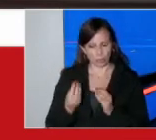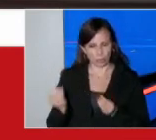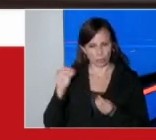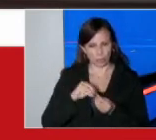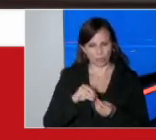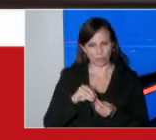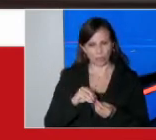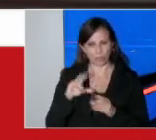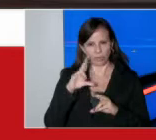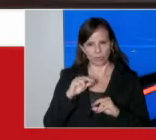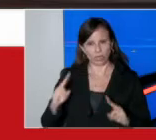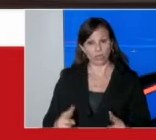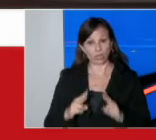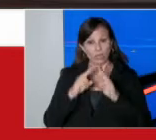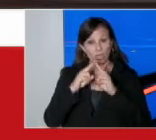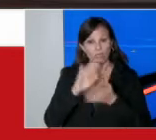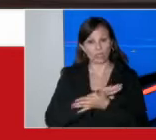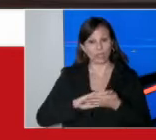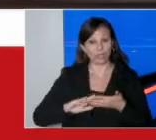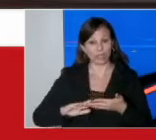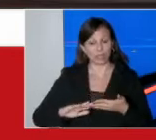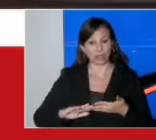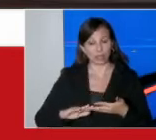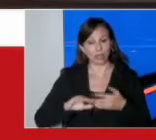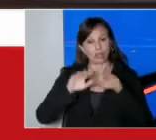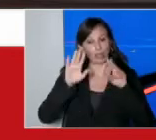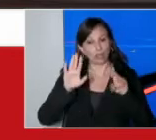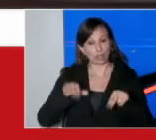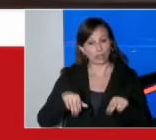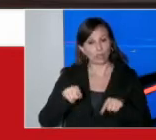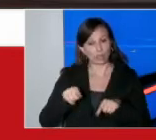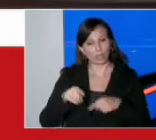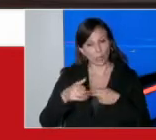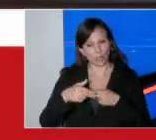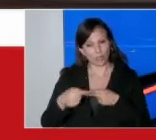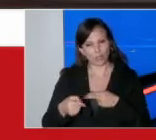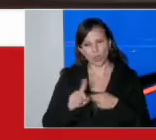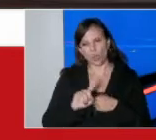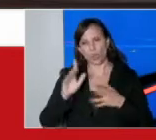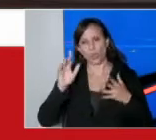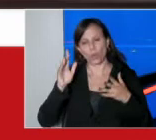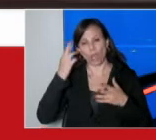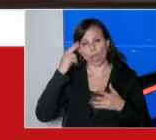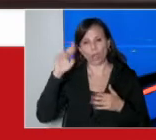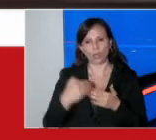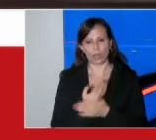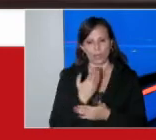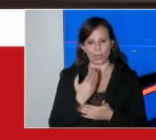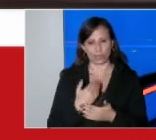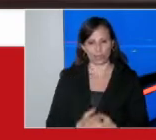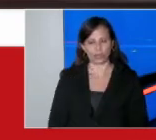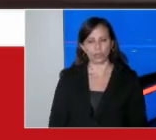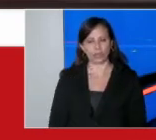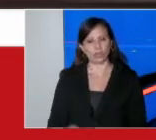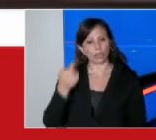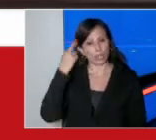על צרפת תחילה, וגם היא הייתה מאוד מאוד קרובה לטראמפ, כך שלא מדובר באיזשהו רעיון חדש, ומדובר כאן